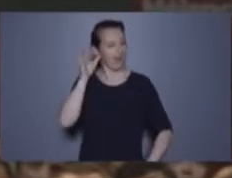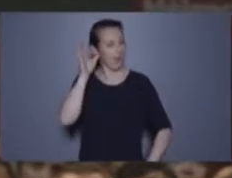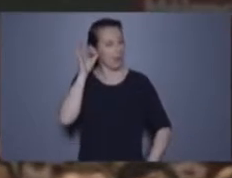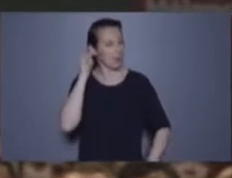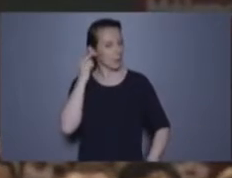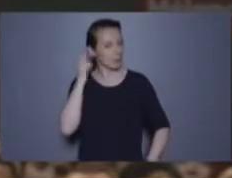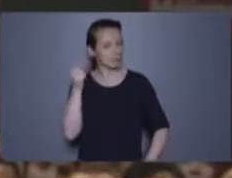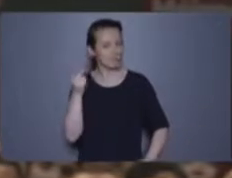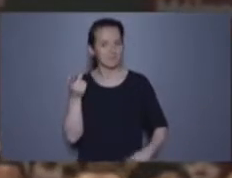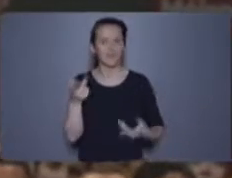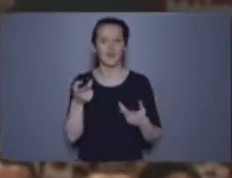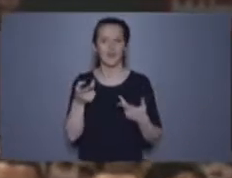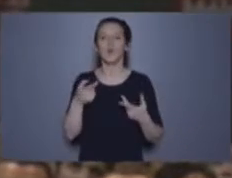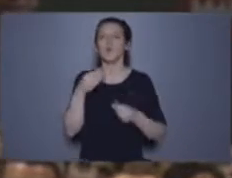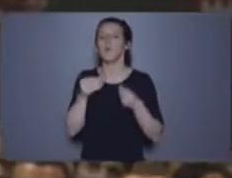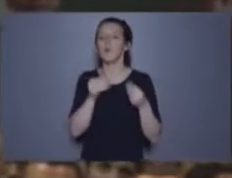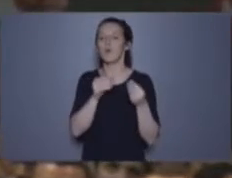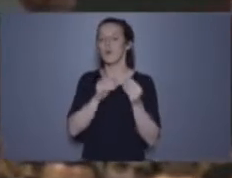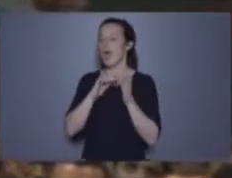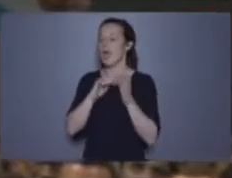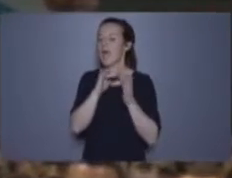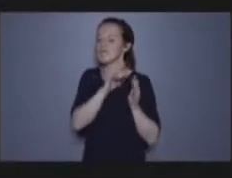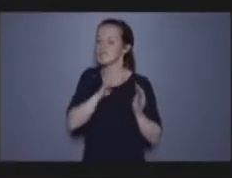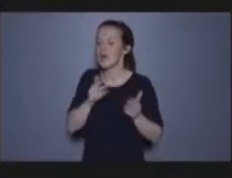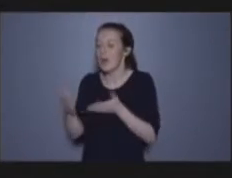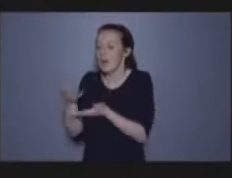leurs camarades de crèche leur proposent.